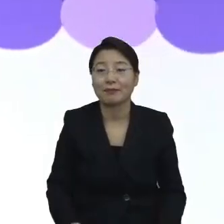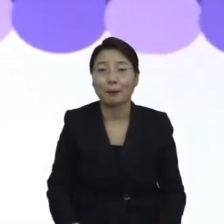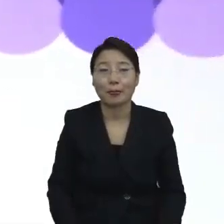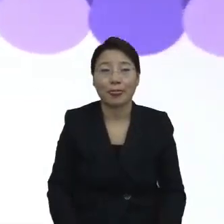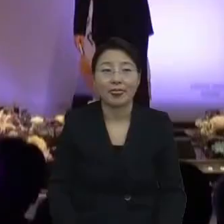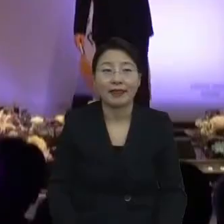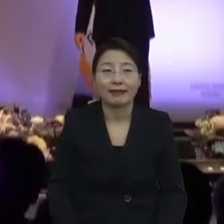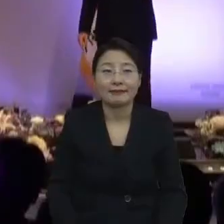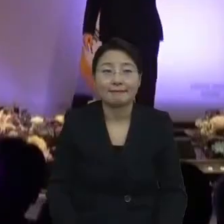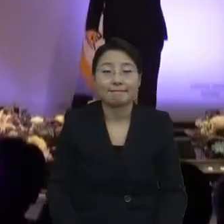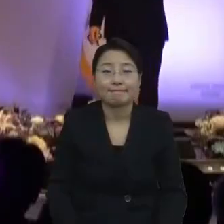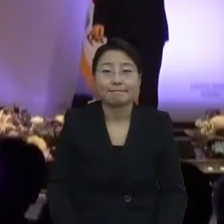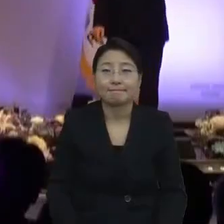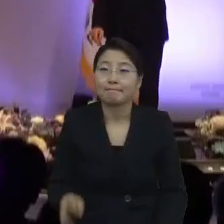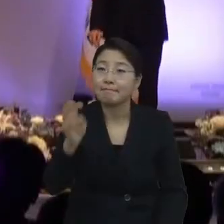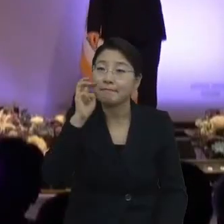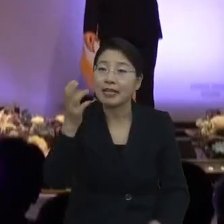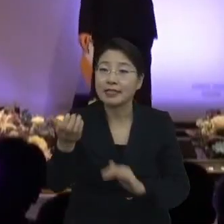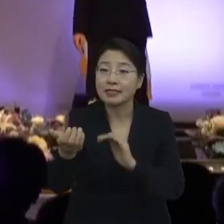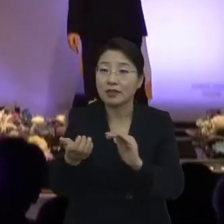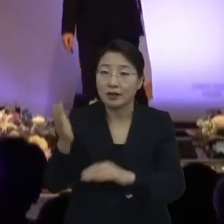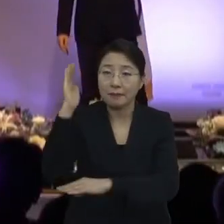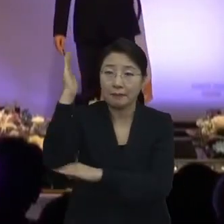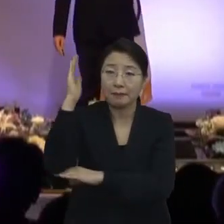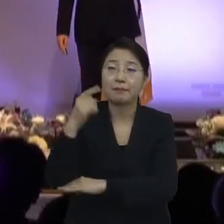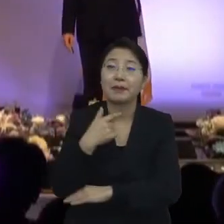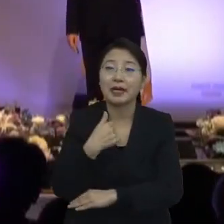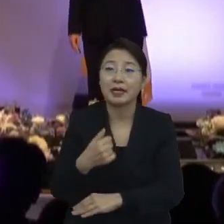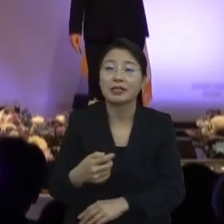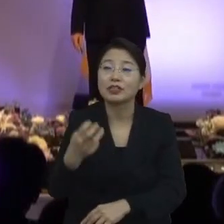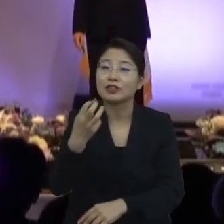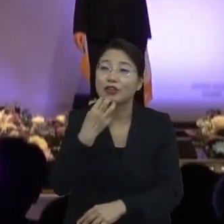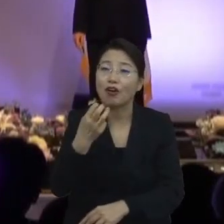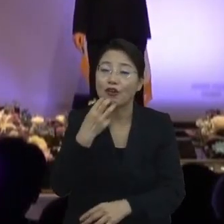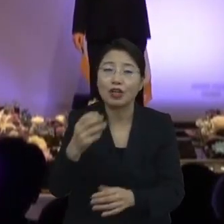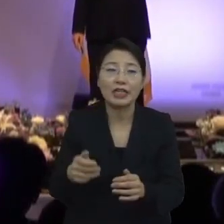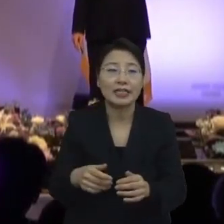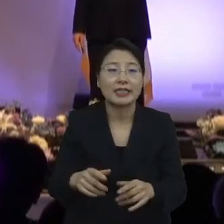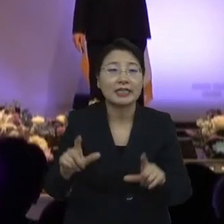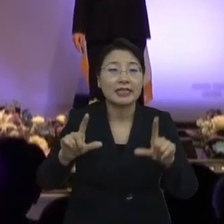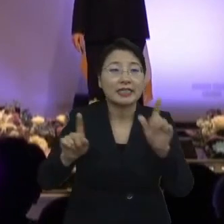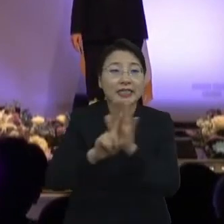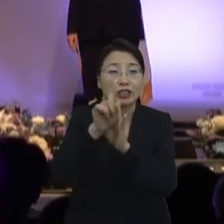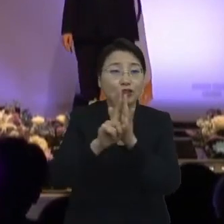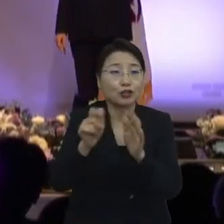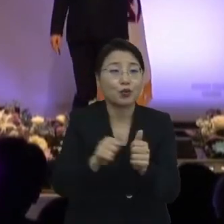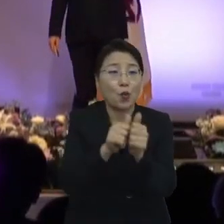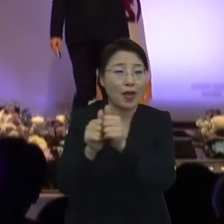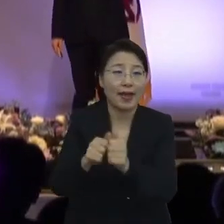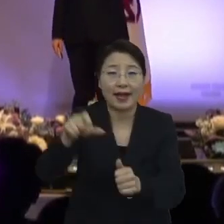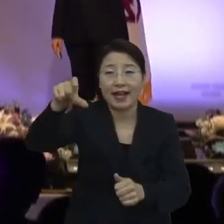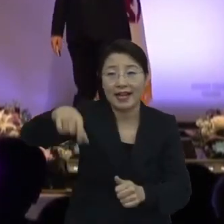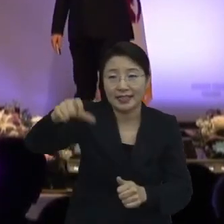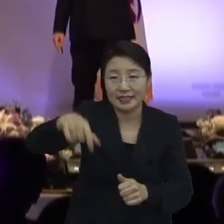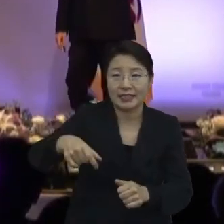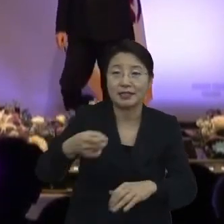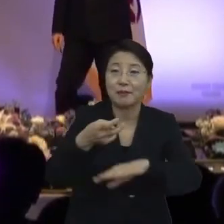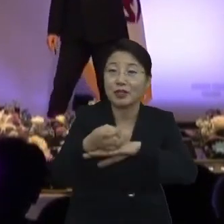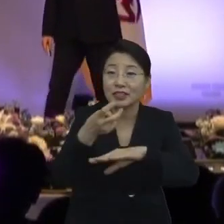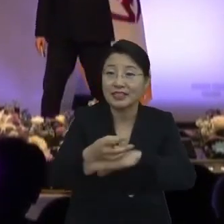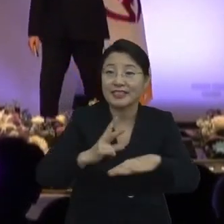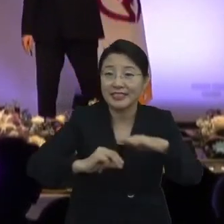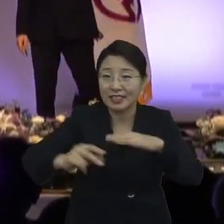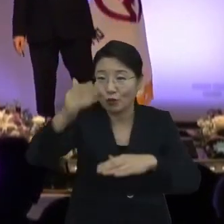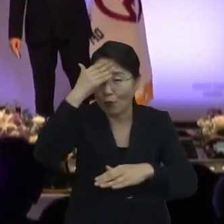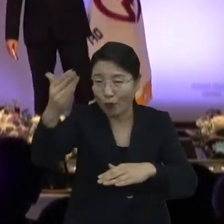하면 한 3개월 전에 발표했죠. 서울의 기후동행 카드, 무제한 대중교통 이용 카드입니다.